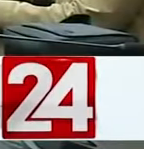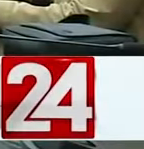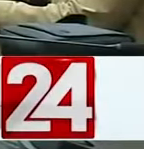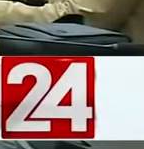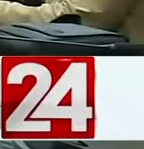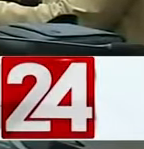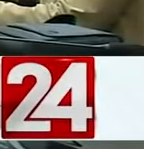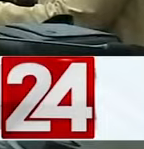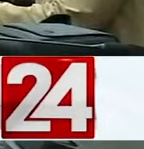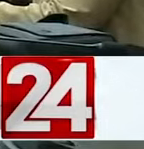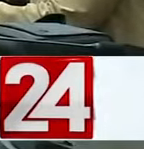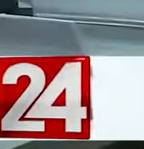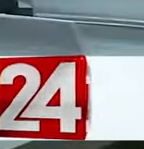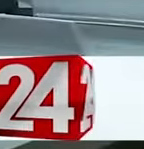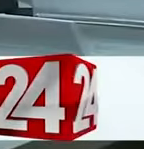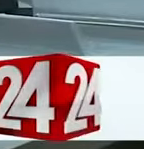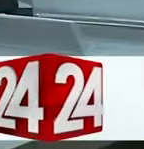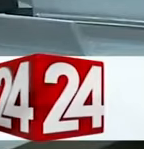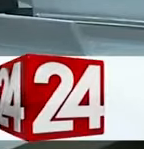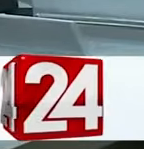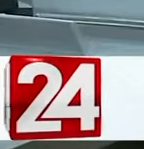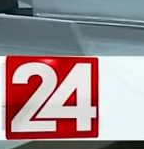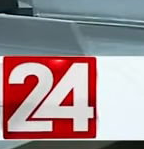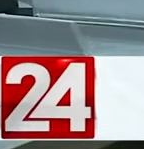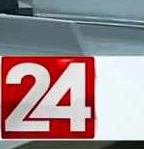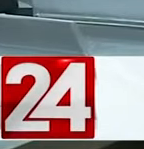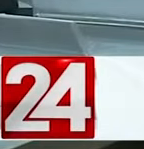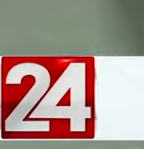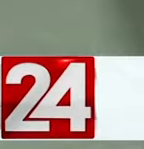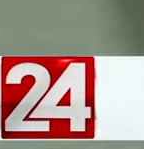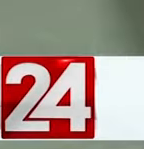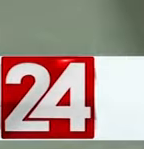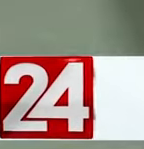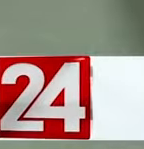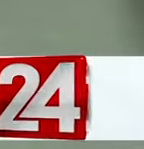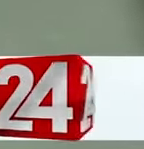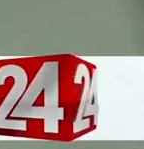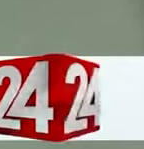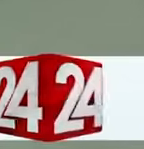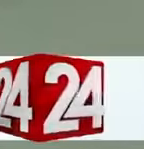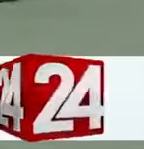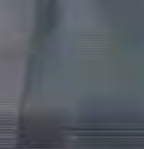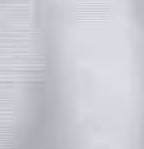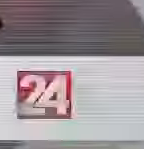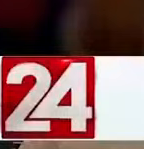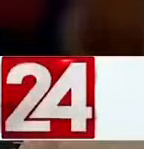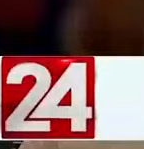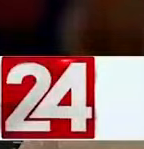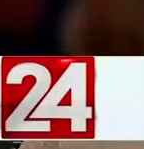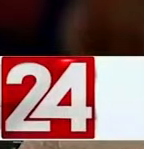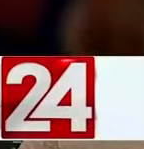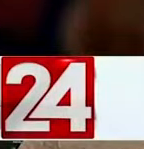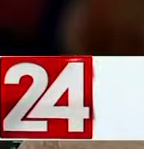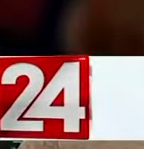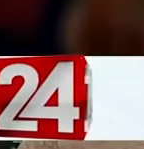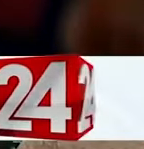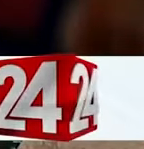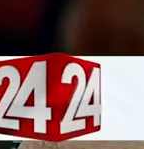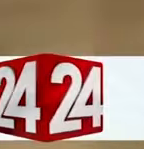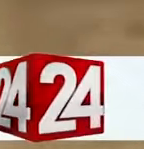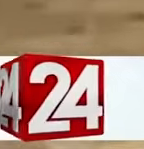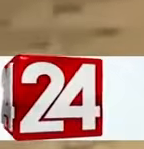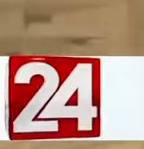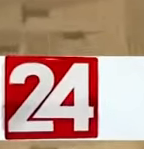Media Network International o SMNI tungkol sa fake news. Ang sayang hatid ng